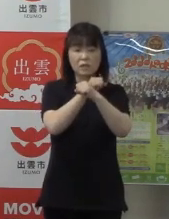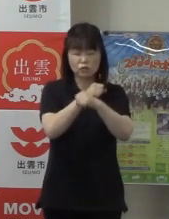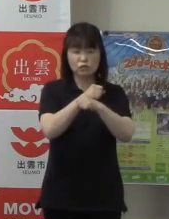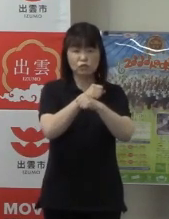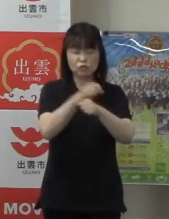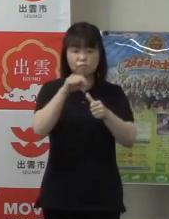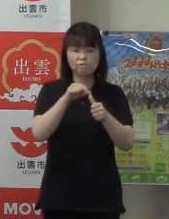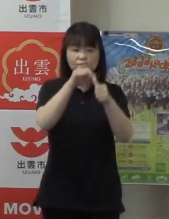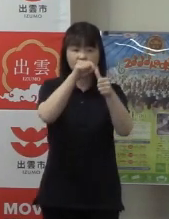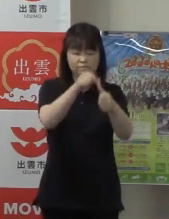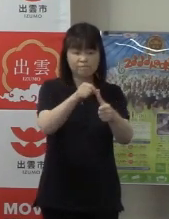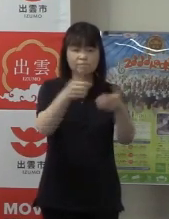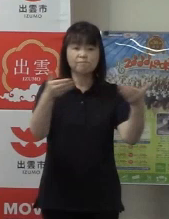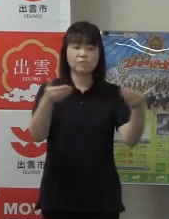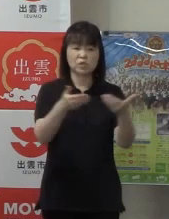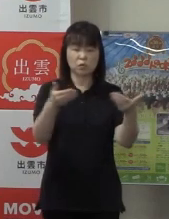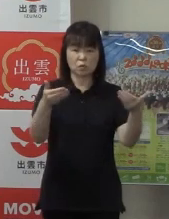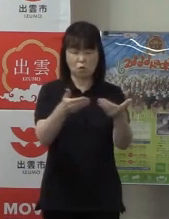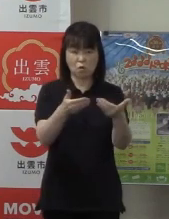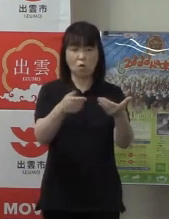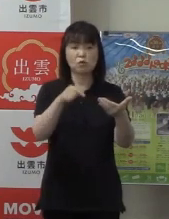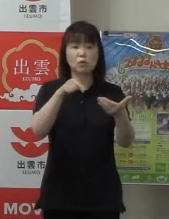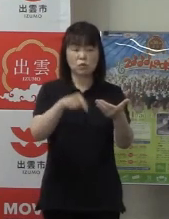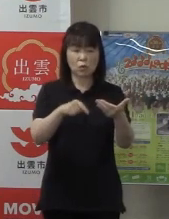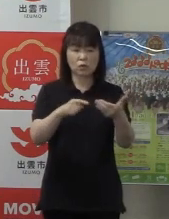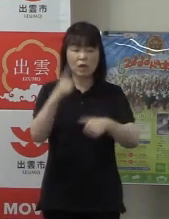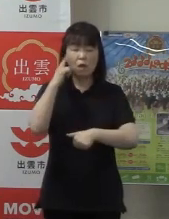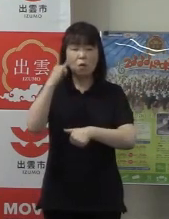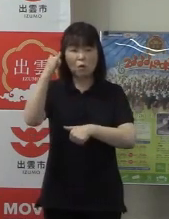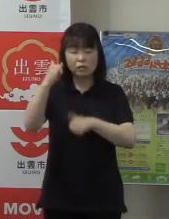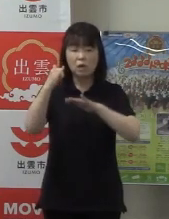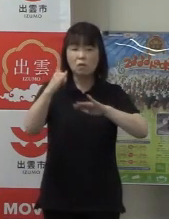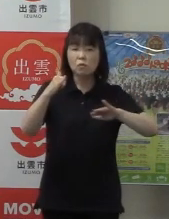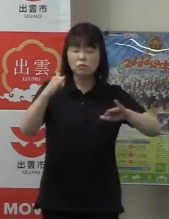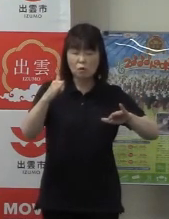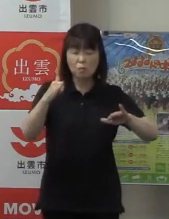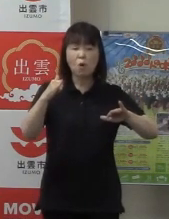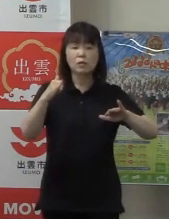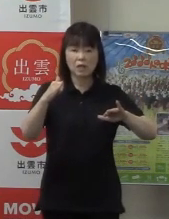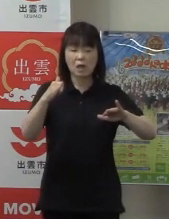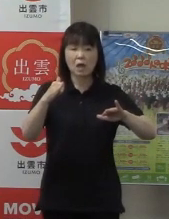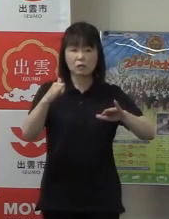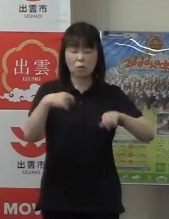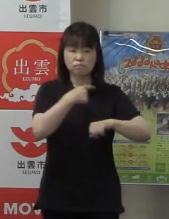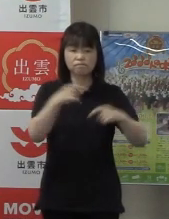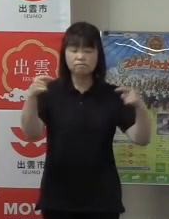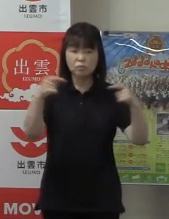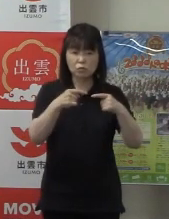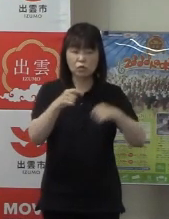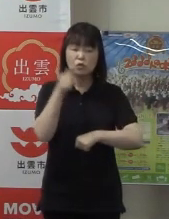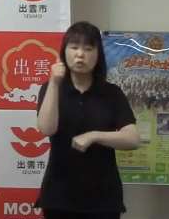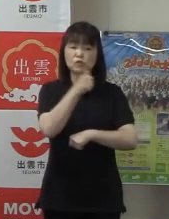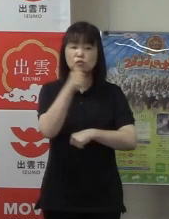護者との、意思疎通をですね、通訳に対する、